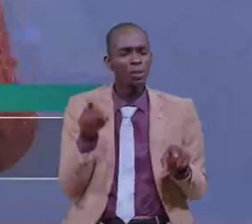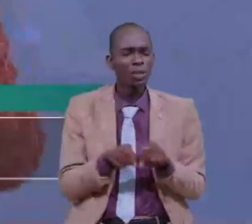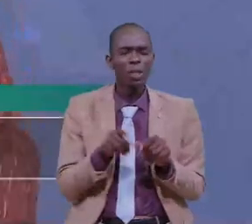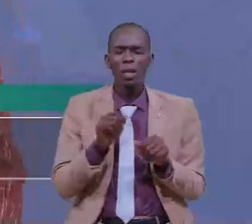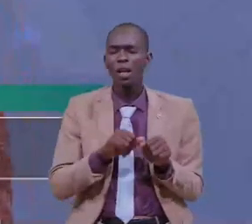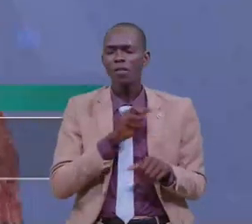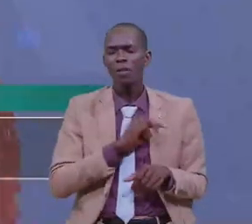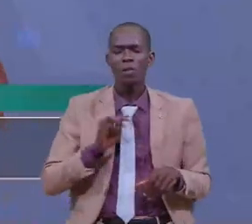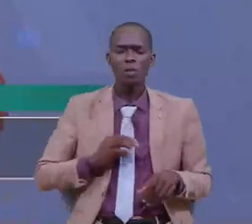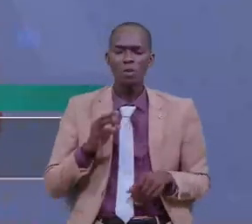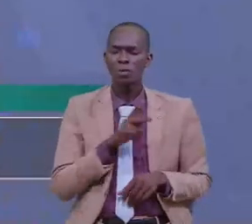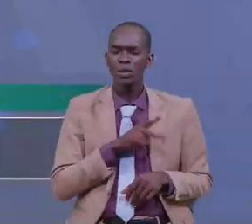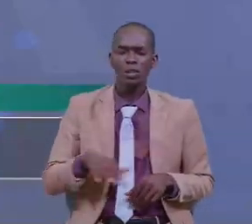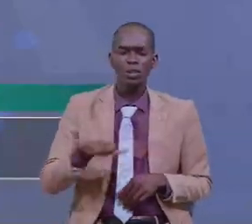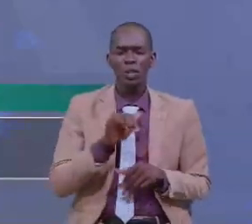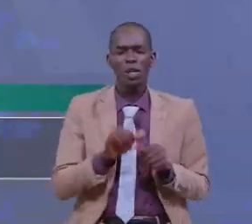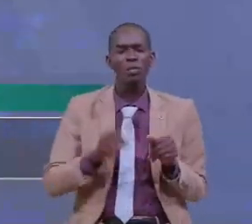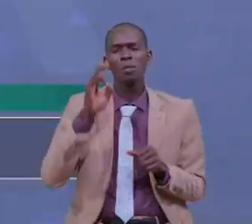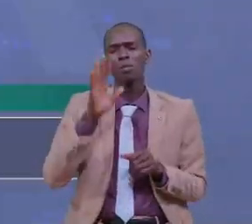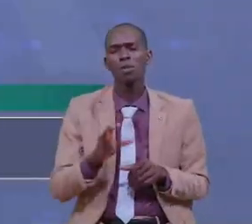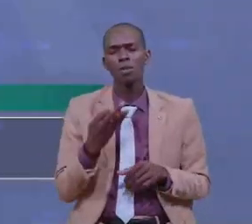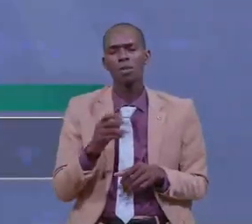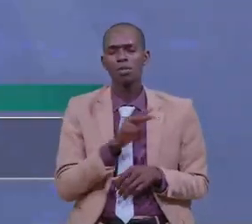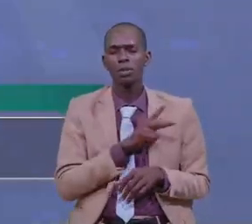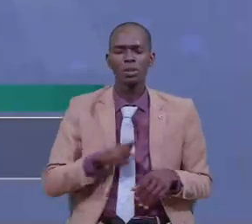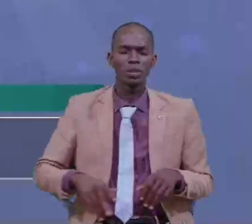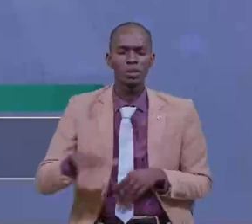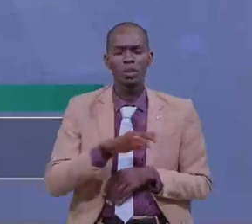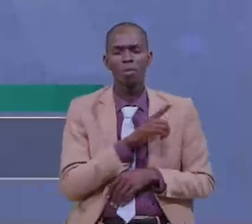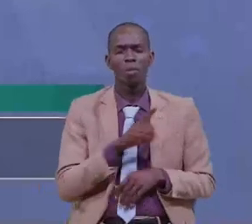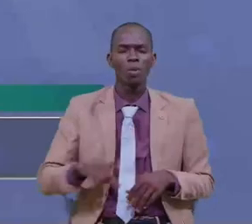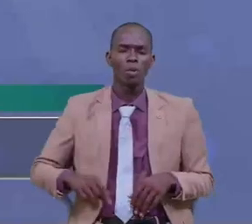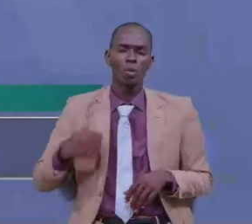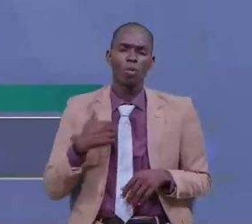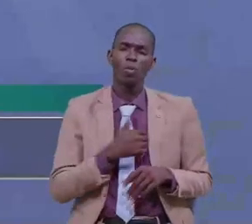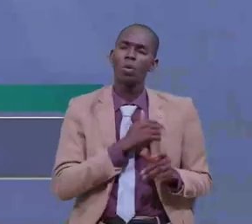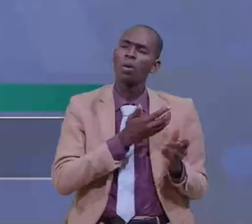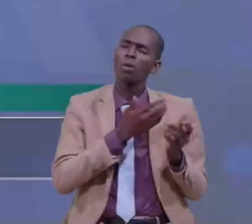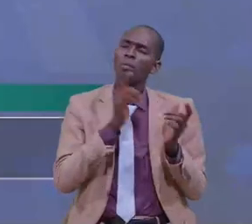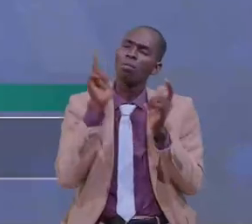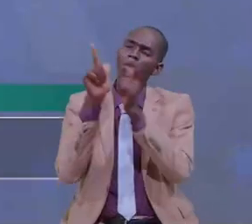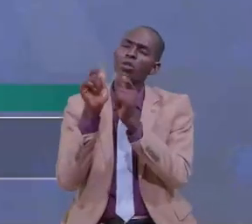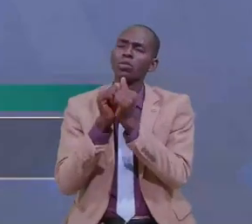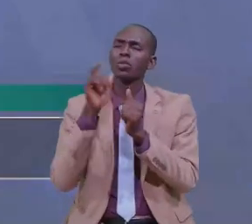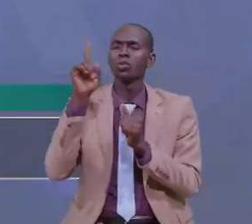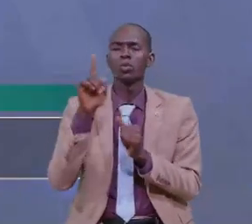sœur, tout membre du royaume, tout ministre dans le royaume. Seigneur, nous venons à toi,